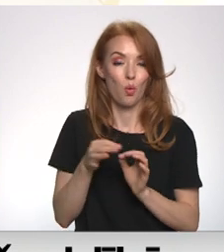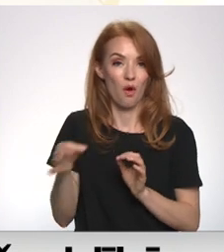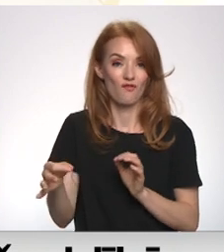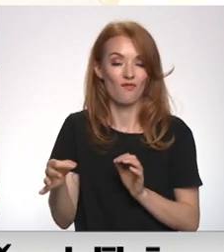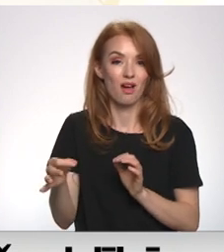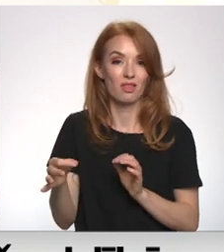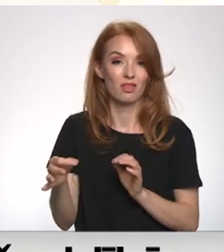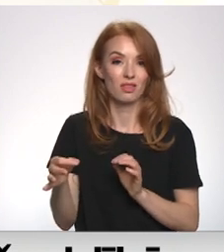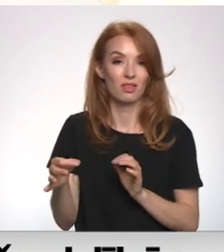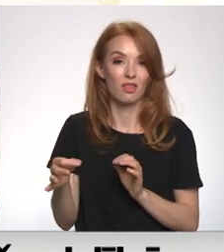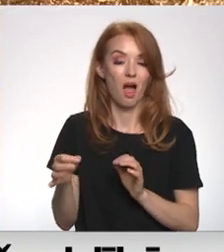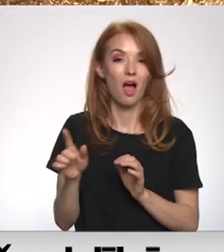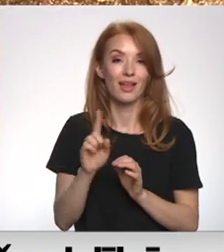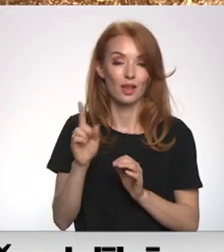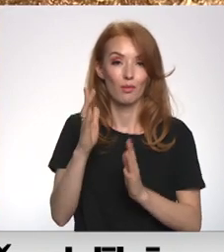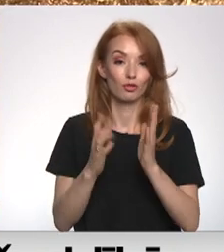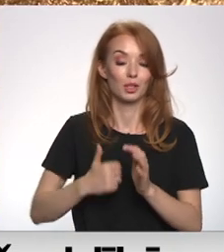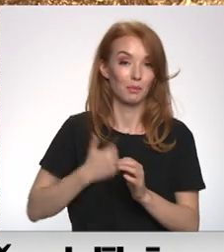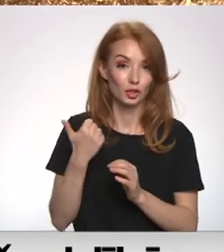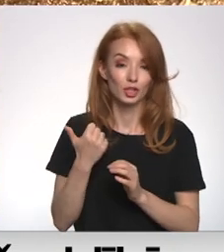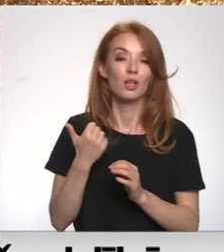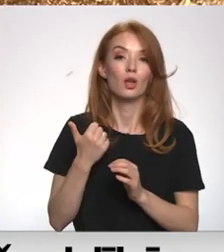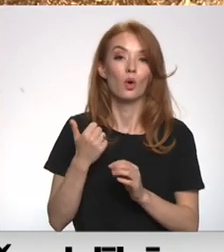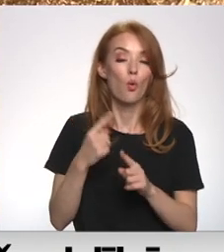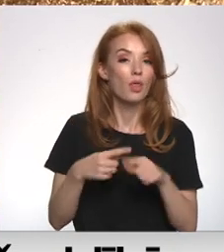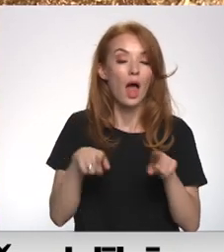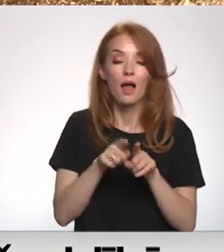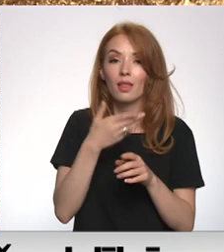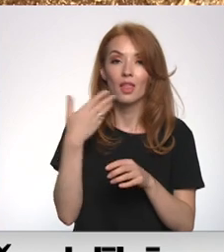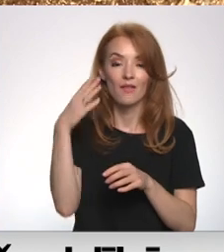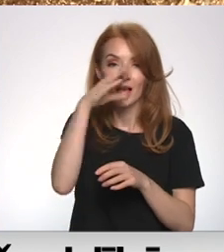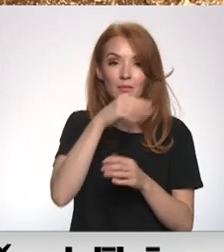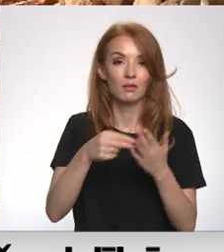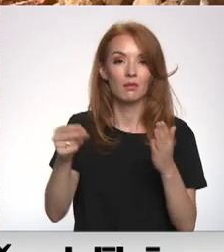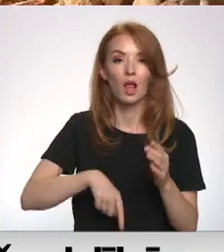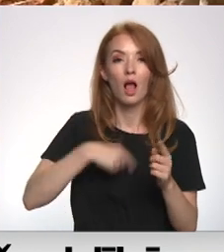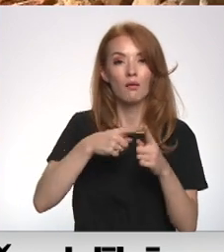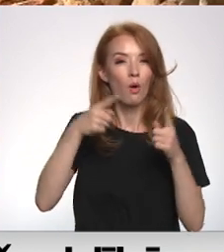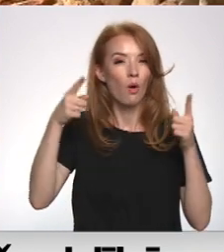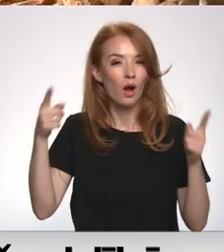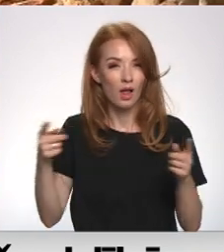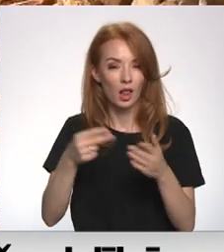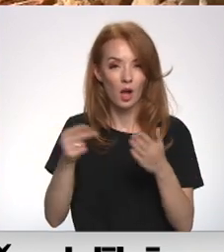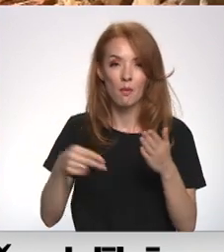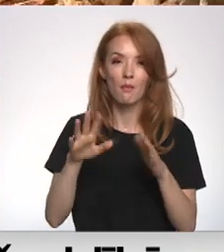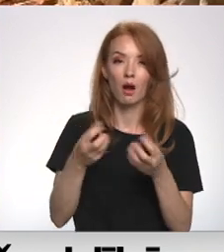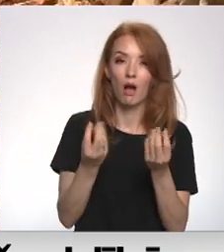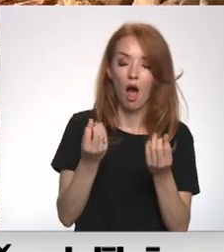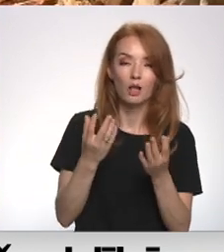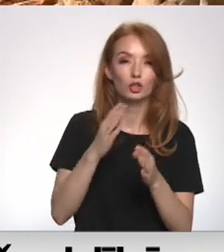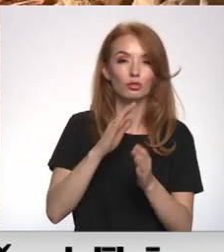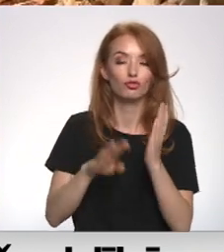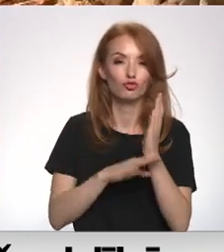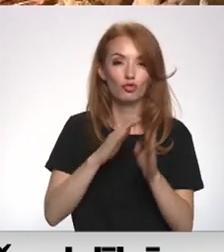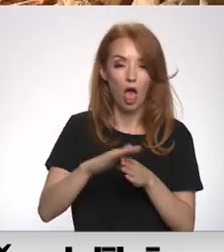arī esam mežu īpašnieki. Pašvaldībā piebilst, nav arī iespējams noslēgt ilgtermiņa līgumus gan par šķeldu, gan gāzi, jo pakalpojumu sniedzēji